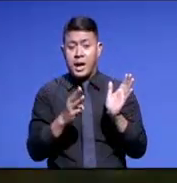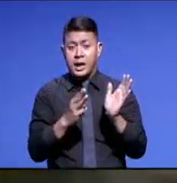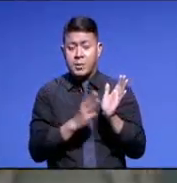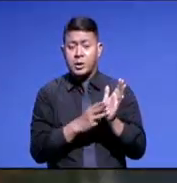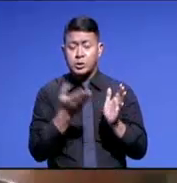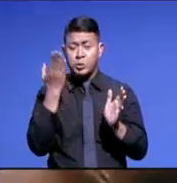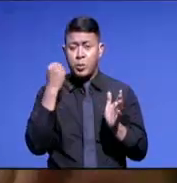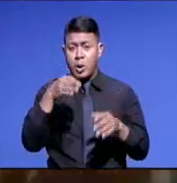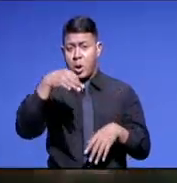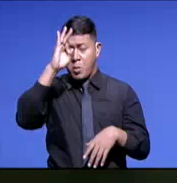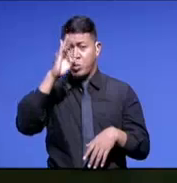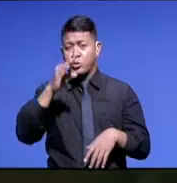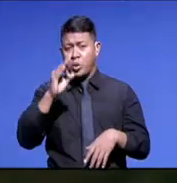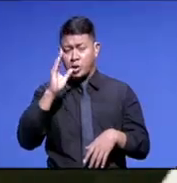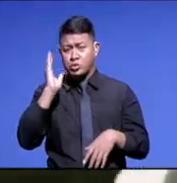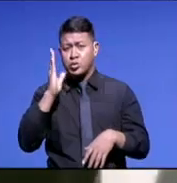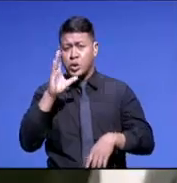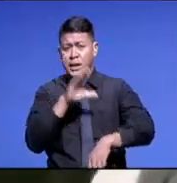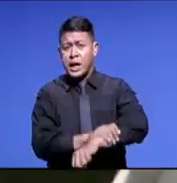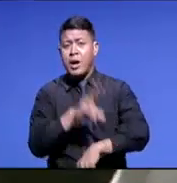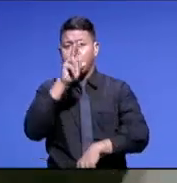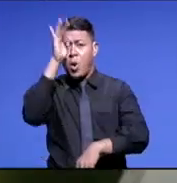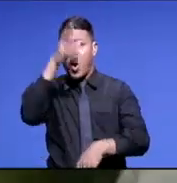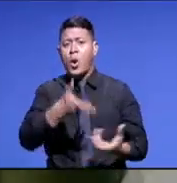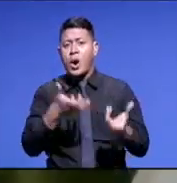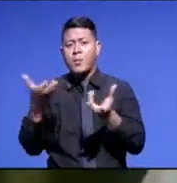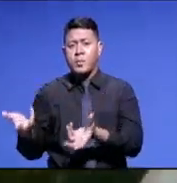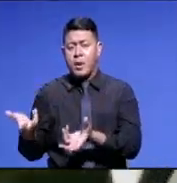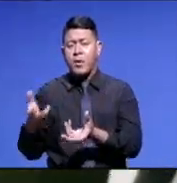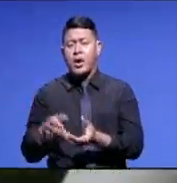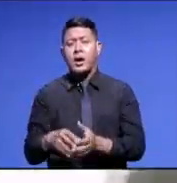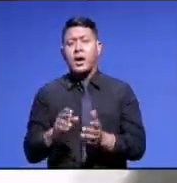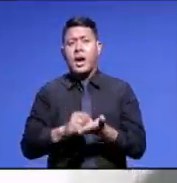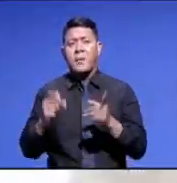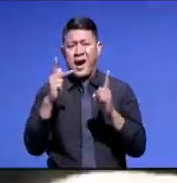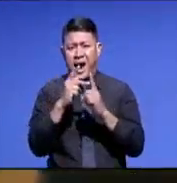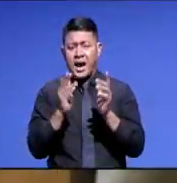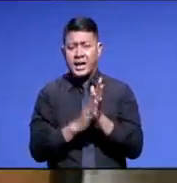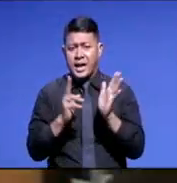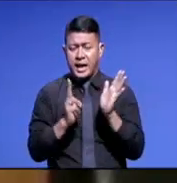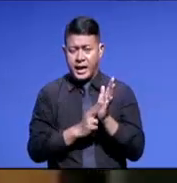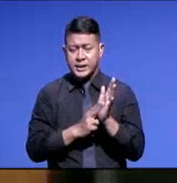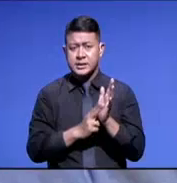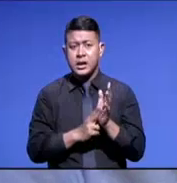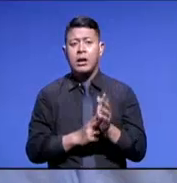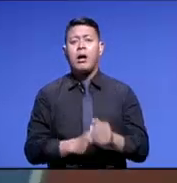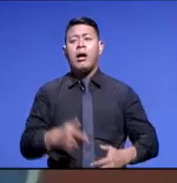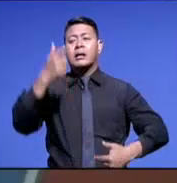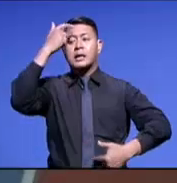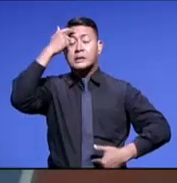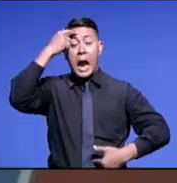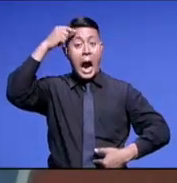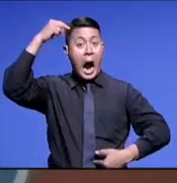di mana petugas lebih dahulu menangkap dua kurir bernama H dan AM. Tersangka yang menyandang status haji ini